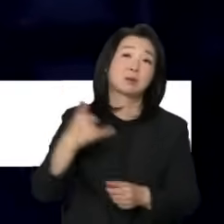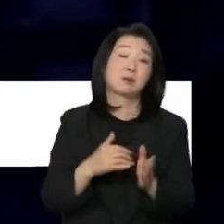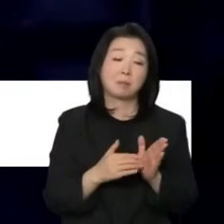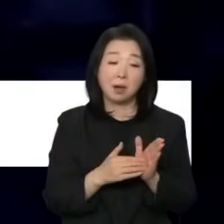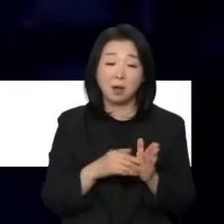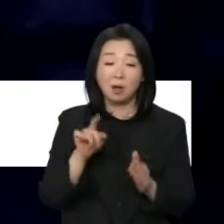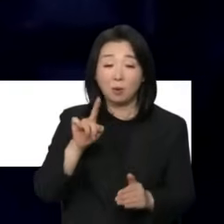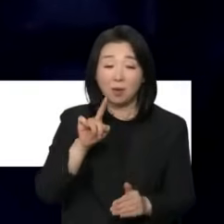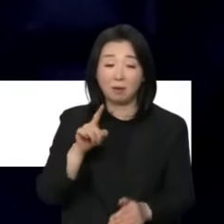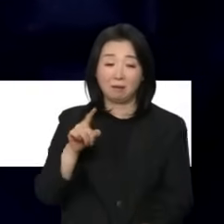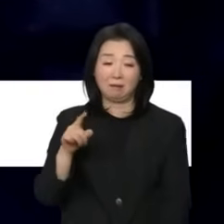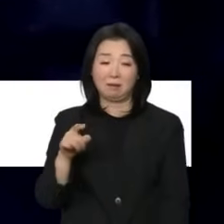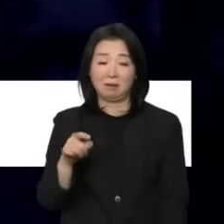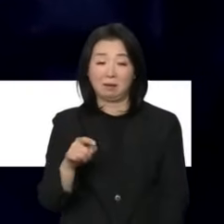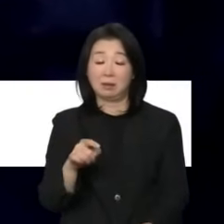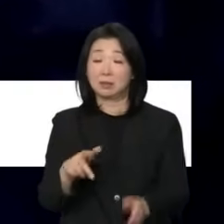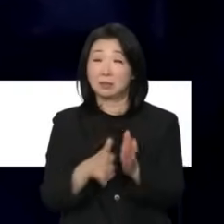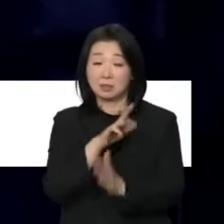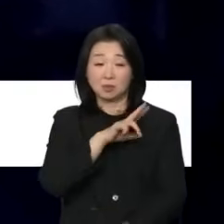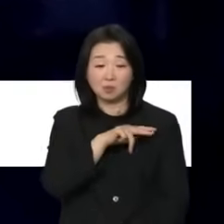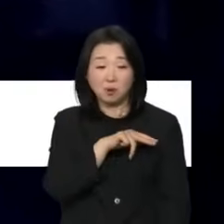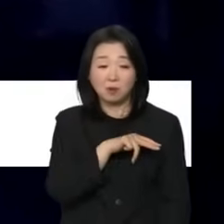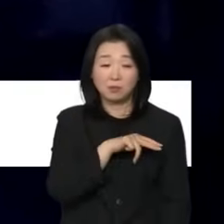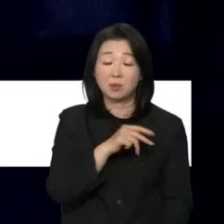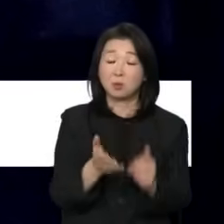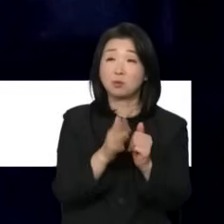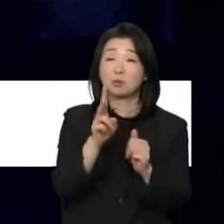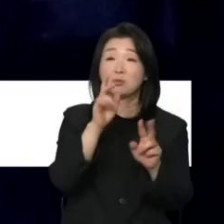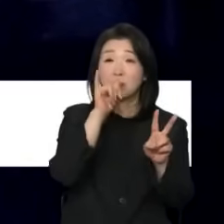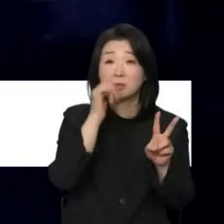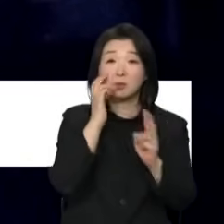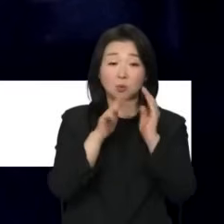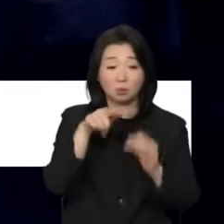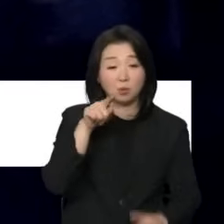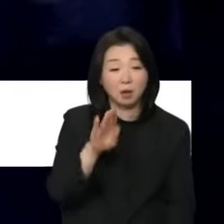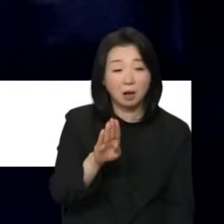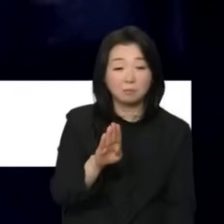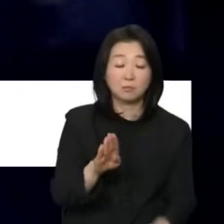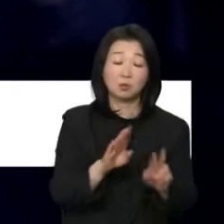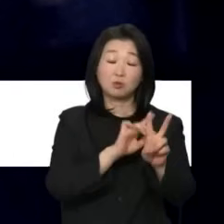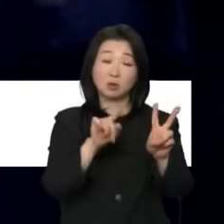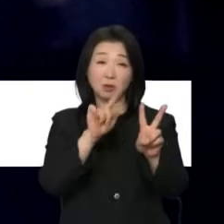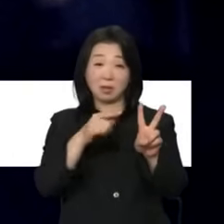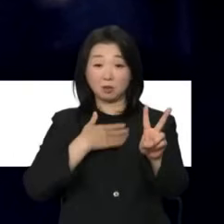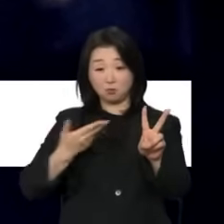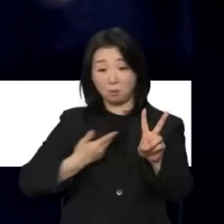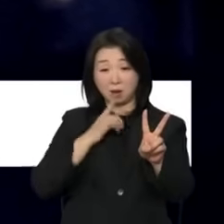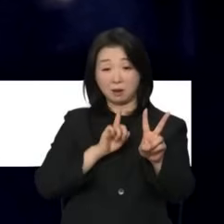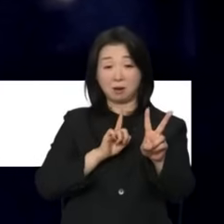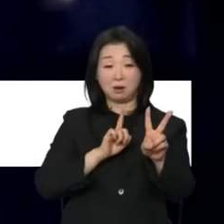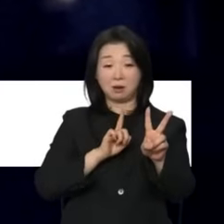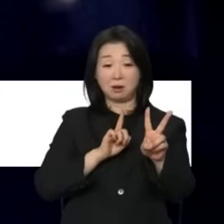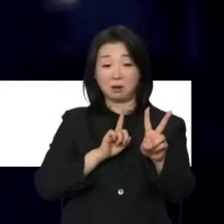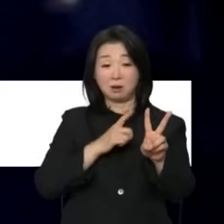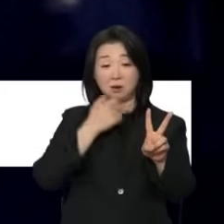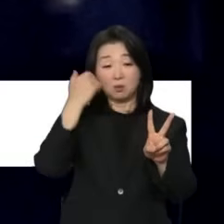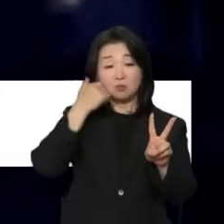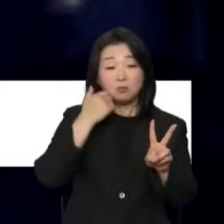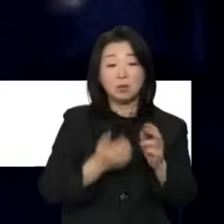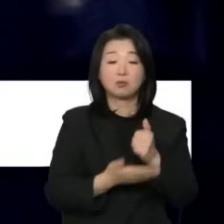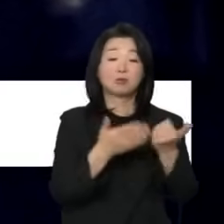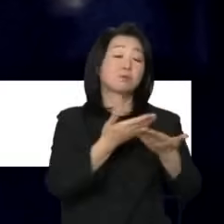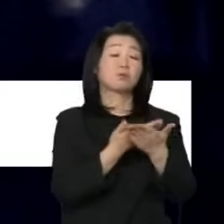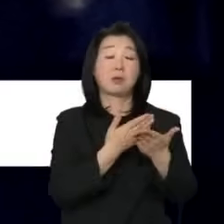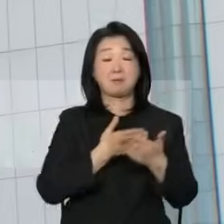있는데 네? 서쪽 갑에. 내가 뭐 두 개 중에 한 개 선생님 드리겠습니다. 선생님 아무나 추천하세요. 그럼 제가